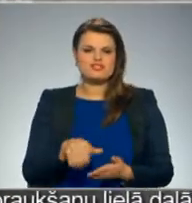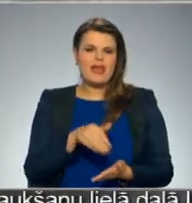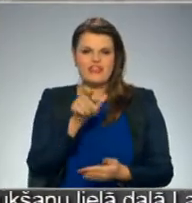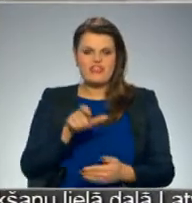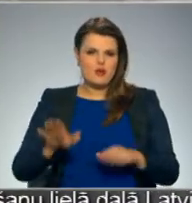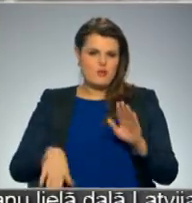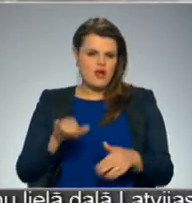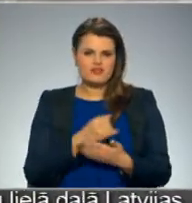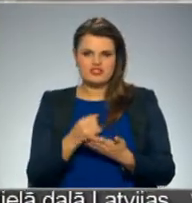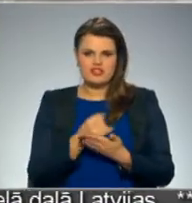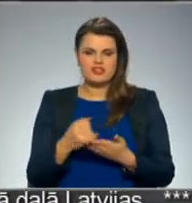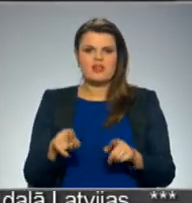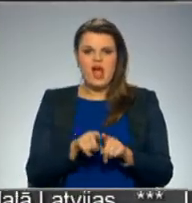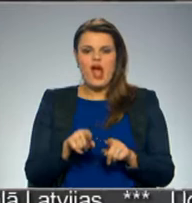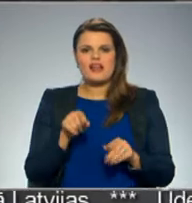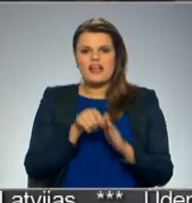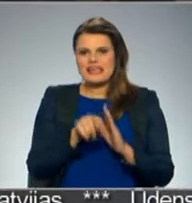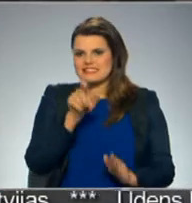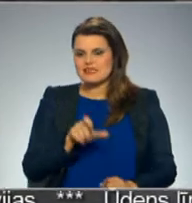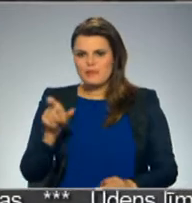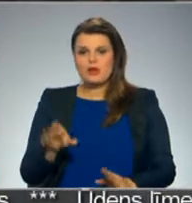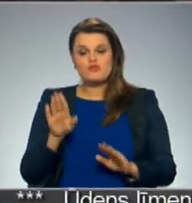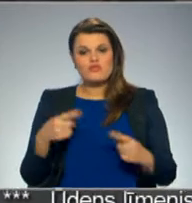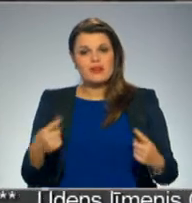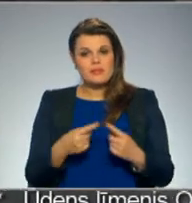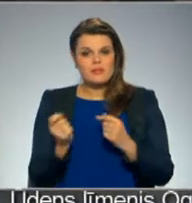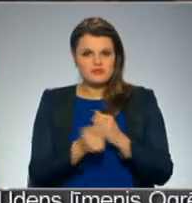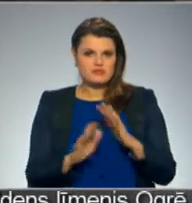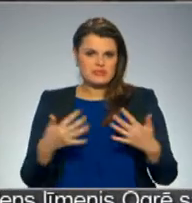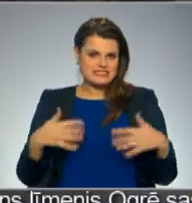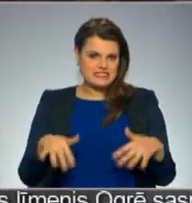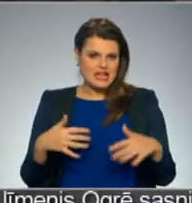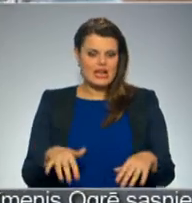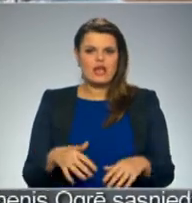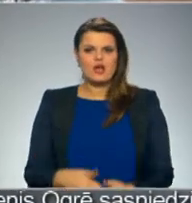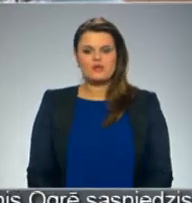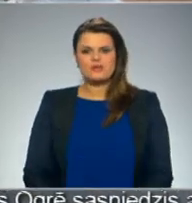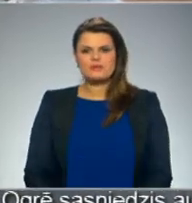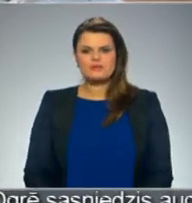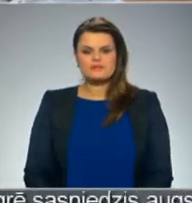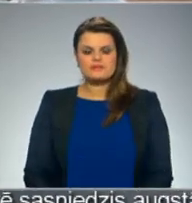Situāciju neuzlabo arī inspektori, kas par ietves netīrīšanu var piemērot sodu.